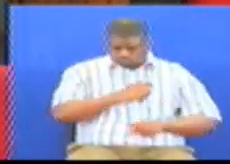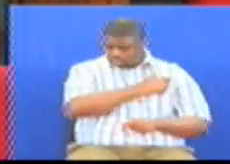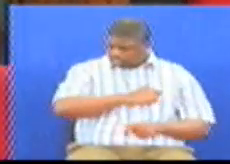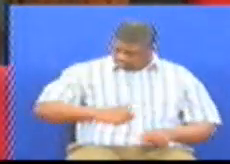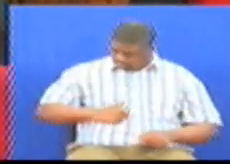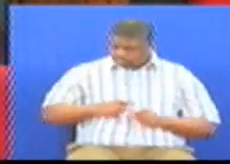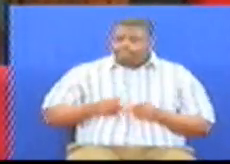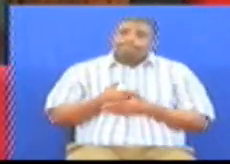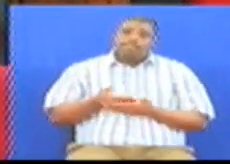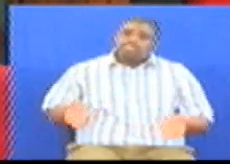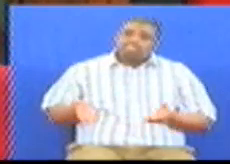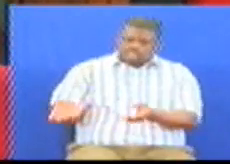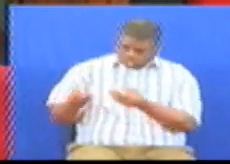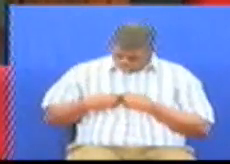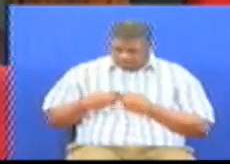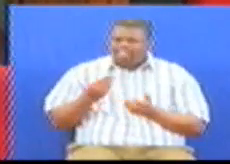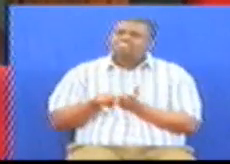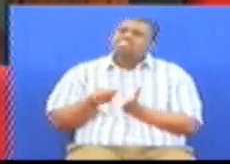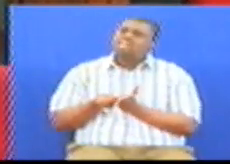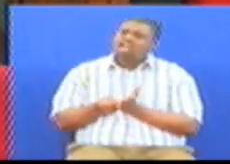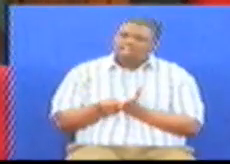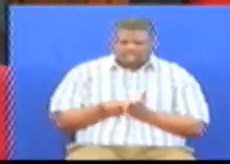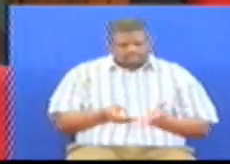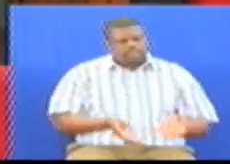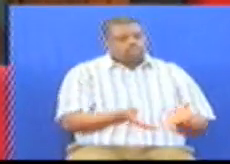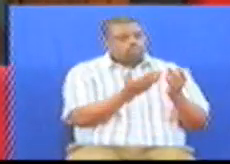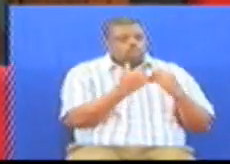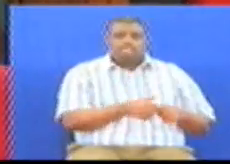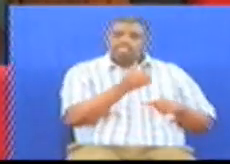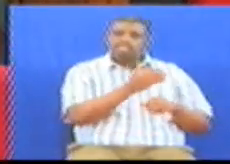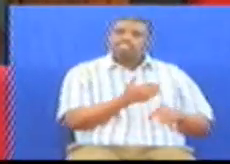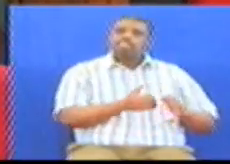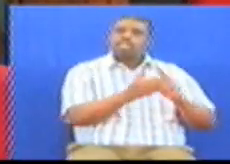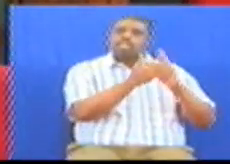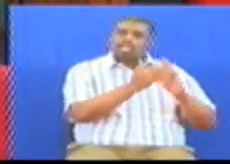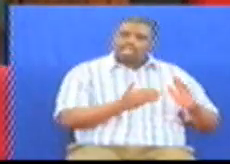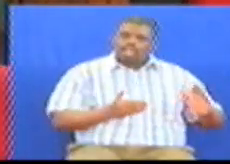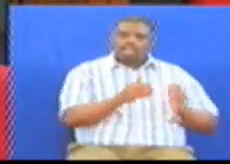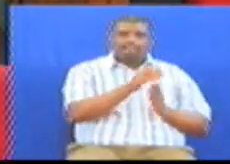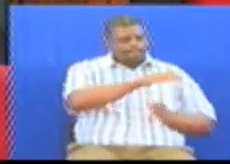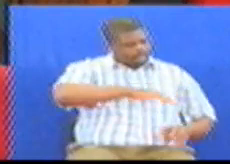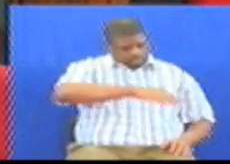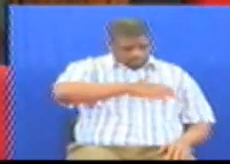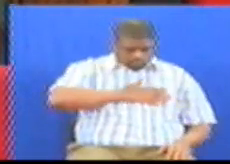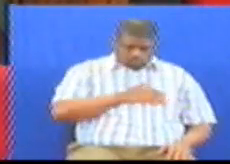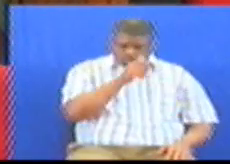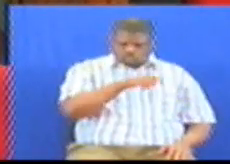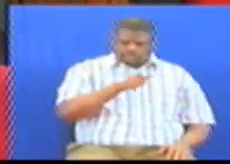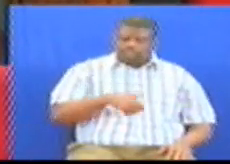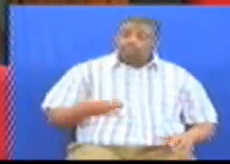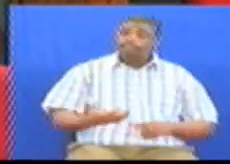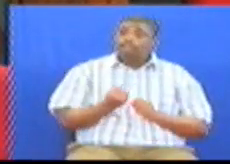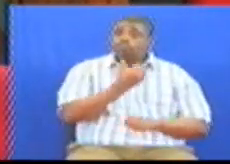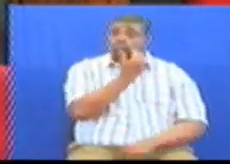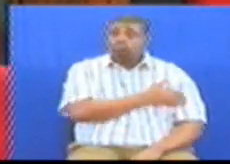basi tunaomba sasa mtupe fedha haraka sana tuweze kujenga kwenye maeneo yetu, ili kusudi wananchi waweze kupata